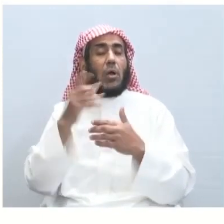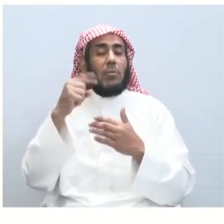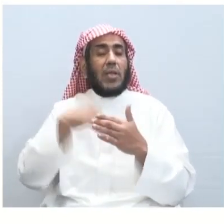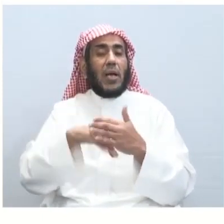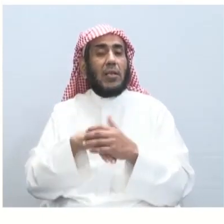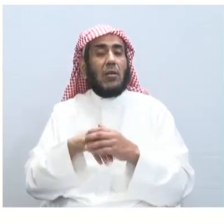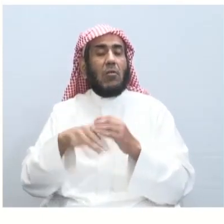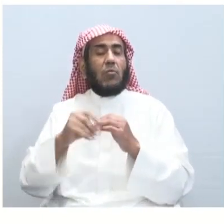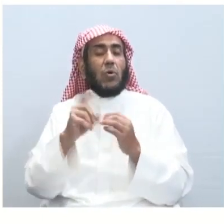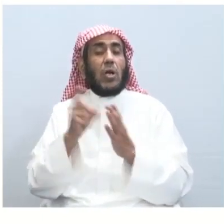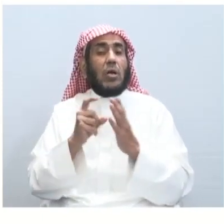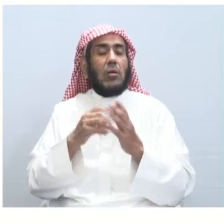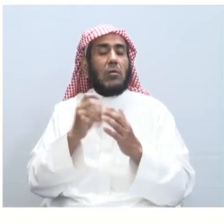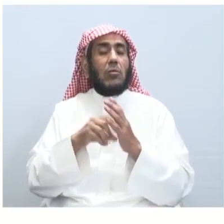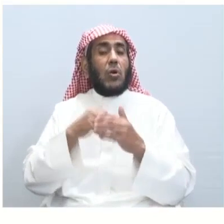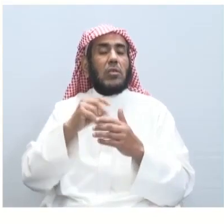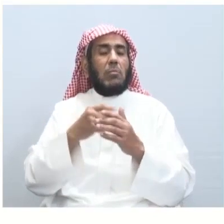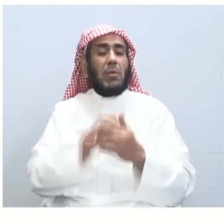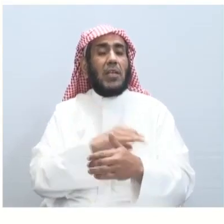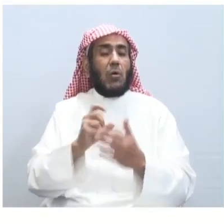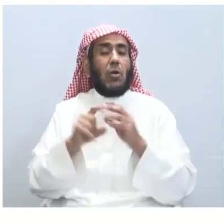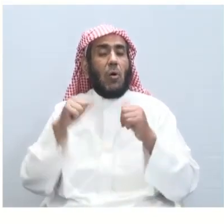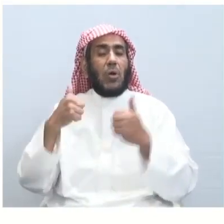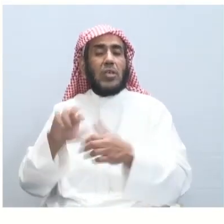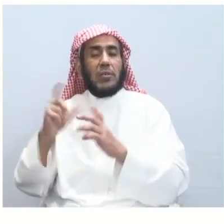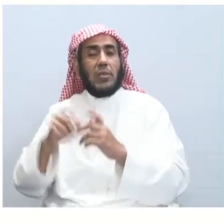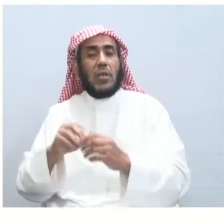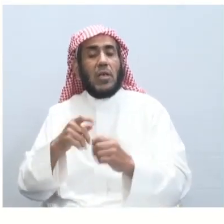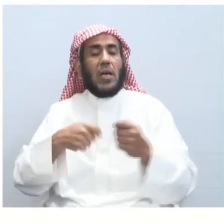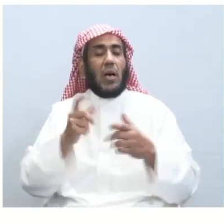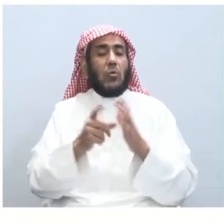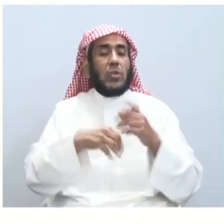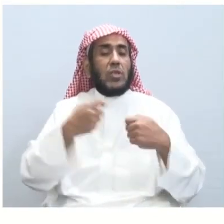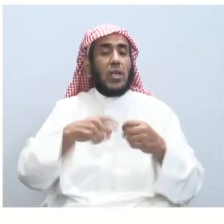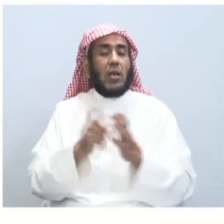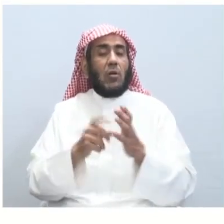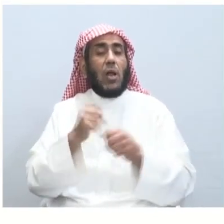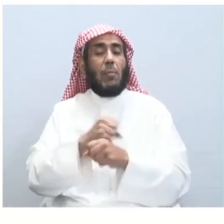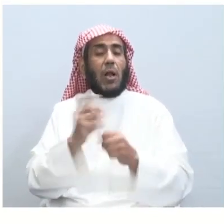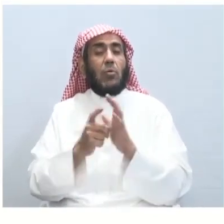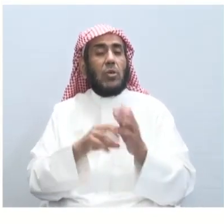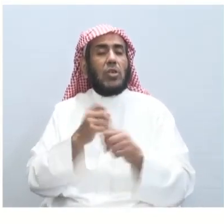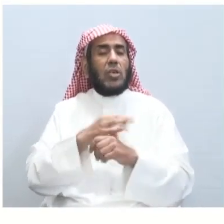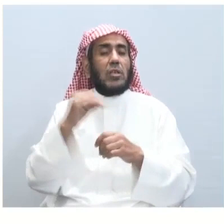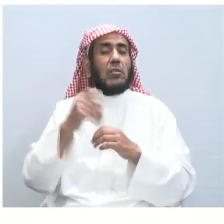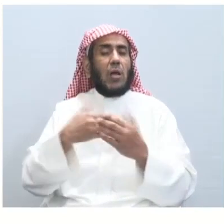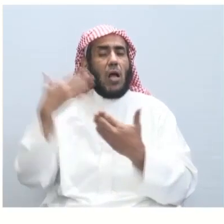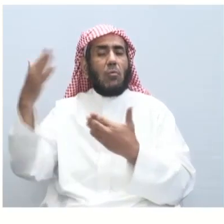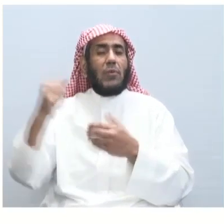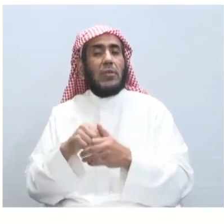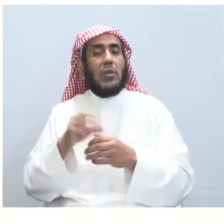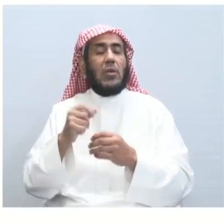الداخلي فروع القانون الخاص القانون المدني القانون الاحوال الشخصيه التجاري قانون العمل قانون الاجراءات التقاضي والمرافعات